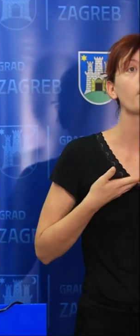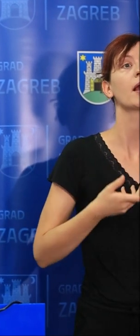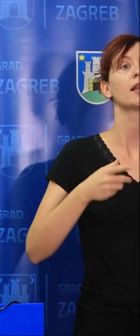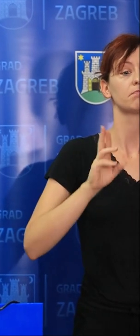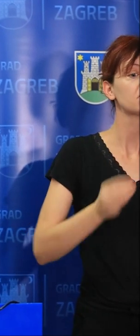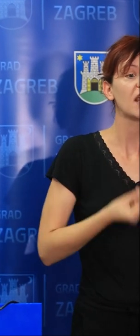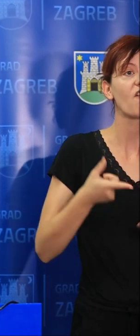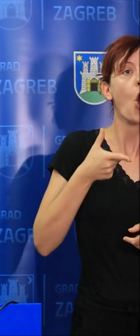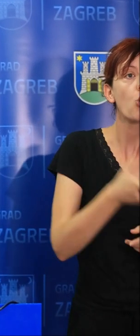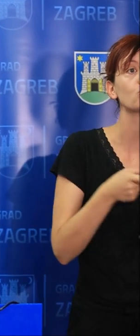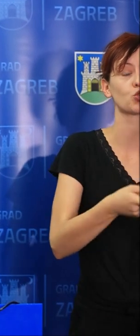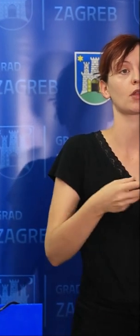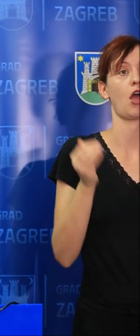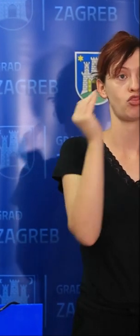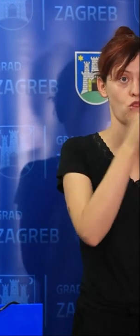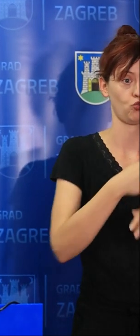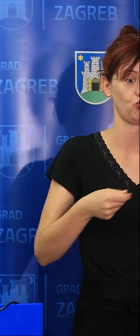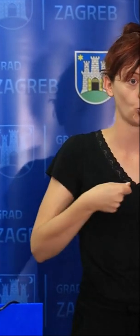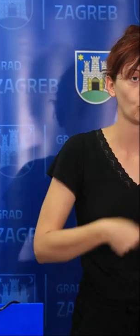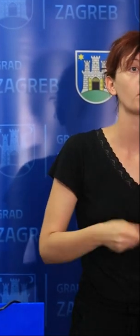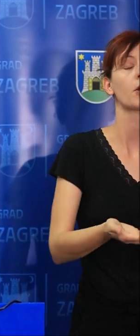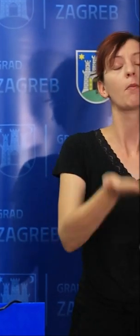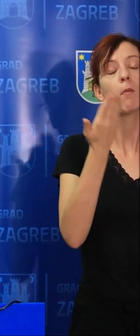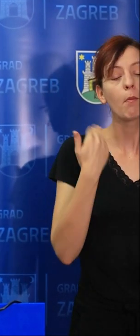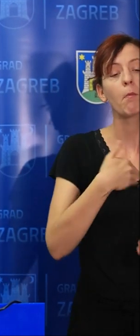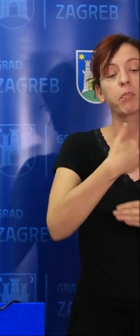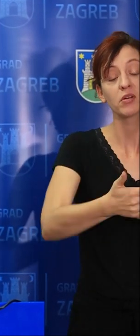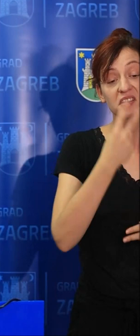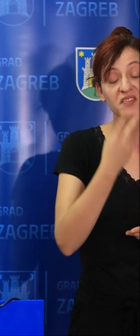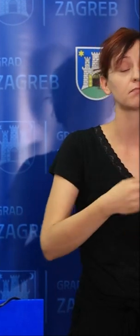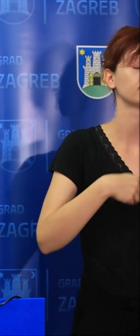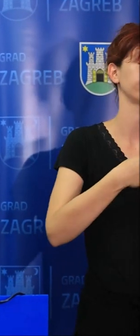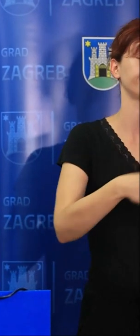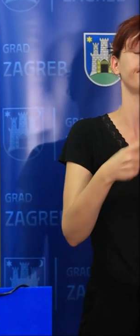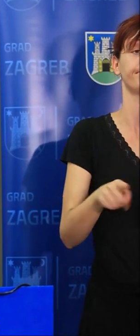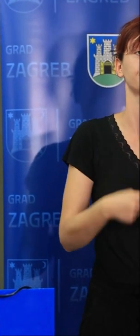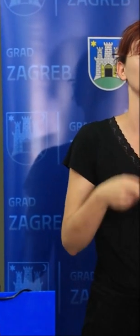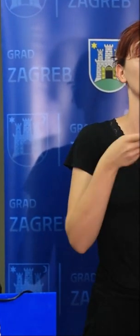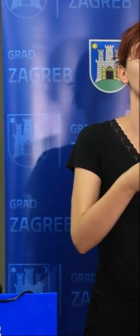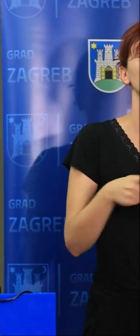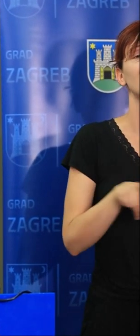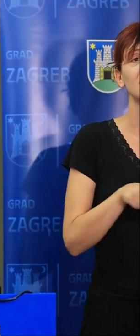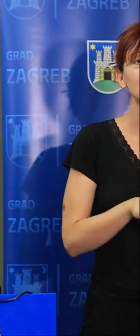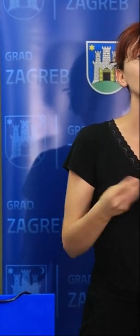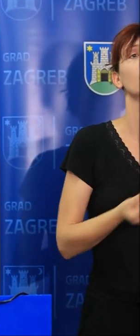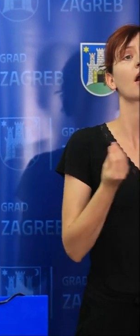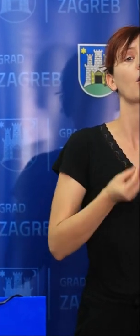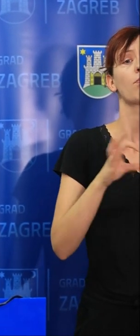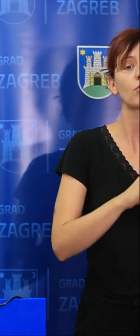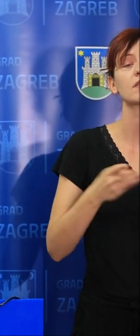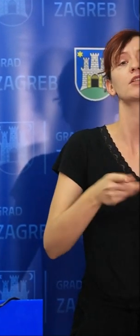klub. Pa se onda ispostavilo svašta kasnije u istrazi i vezano za postupanje određenih policijskih djelatnika